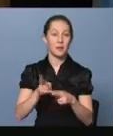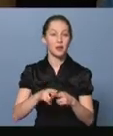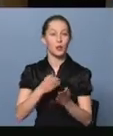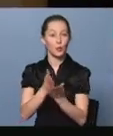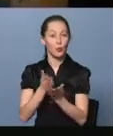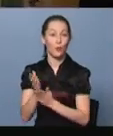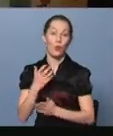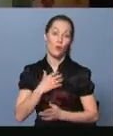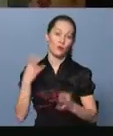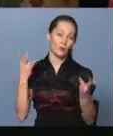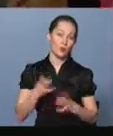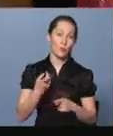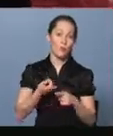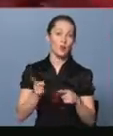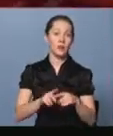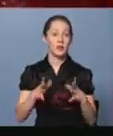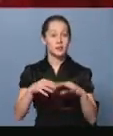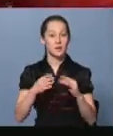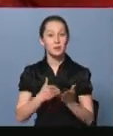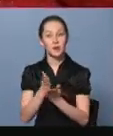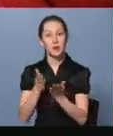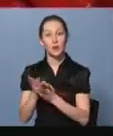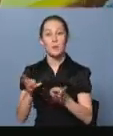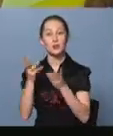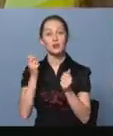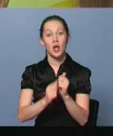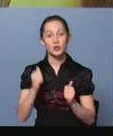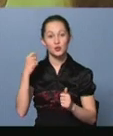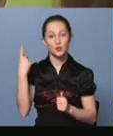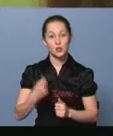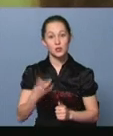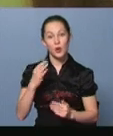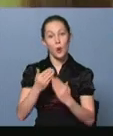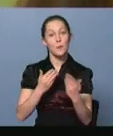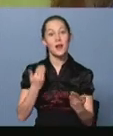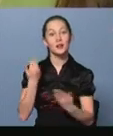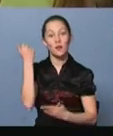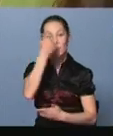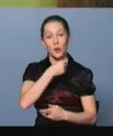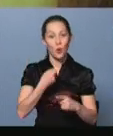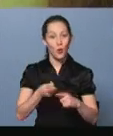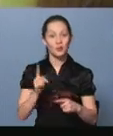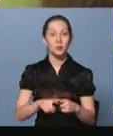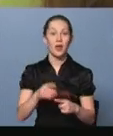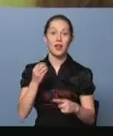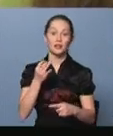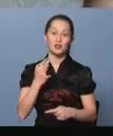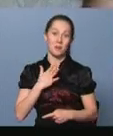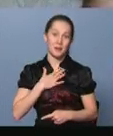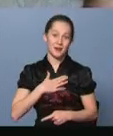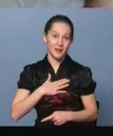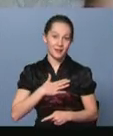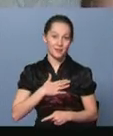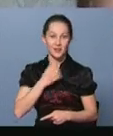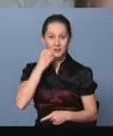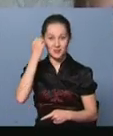рейды вместе с отделом по делам семьи пожарные ходят практически каждую неделю. Но перед Новым годом эта миссия еще и приятная. Ну,